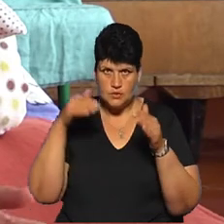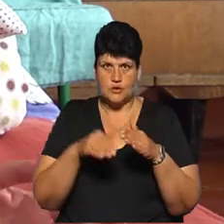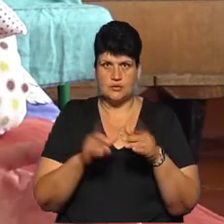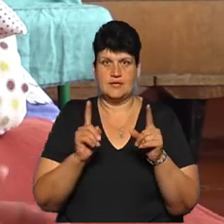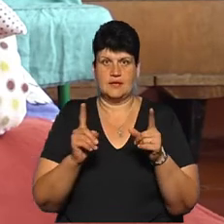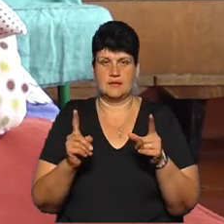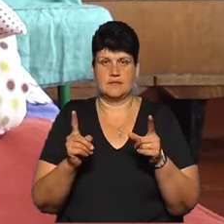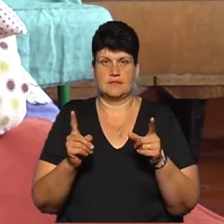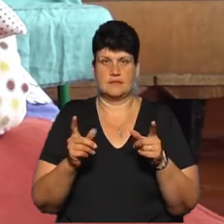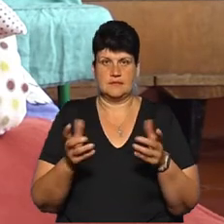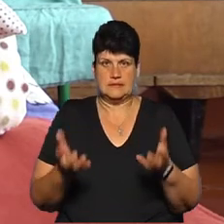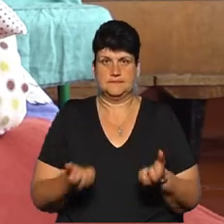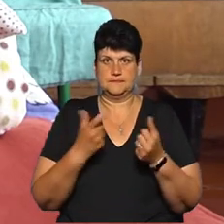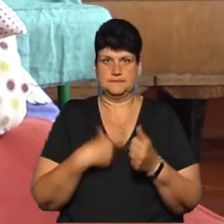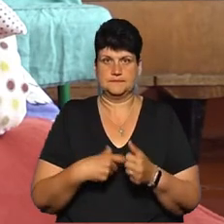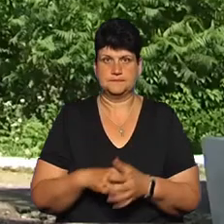врятуватися.